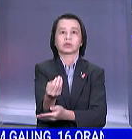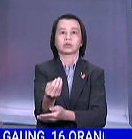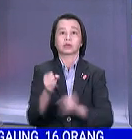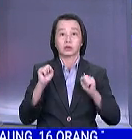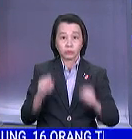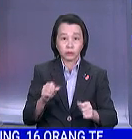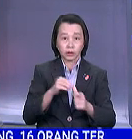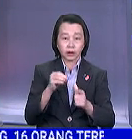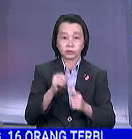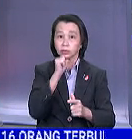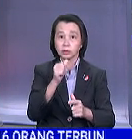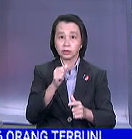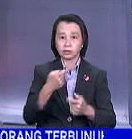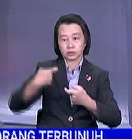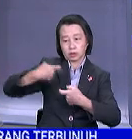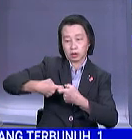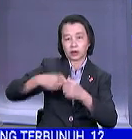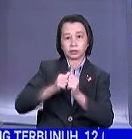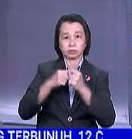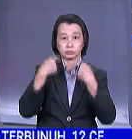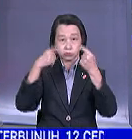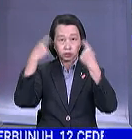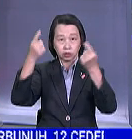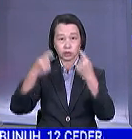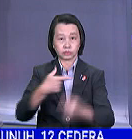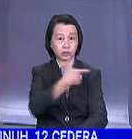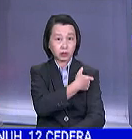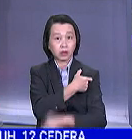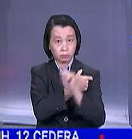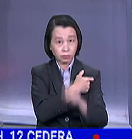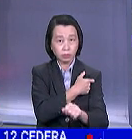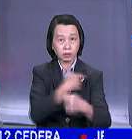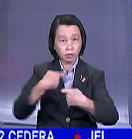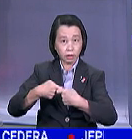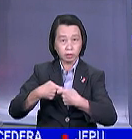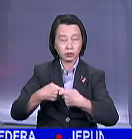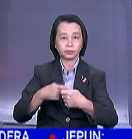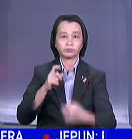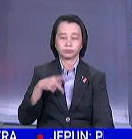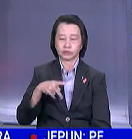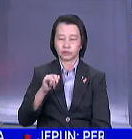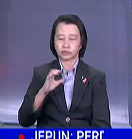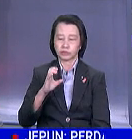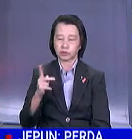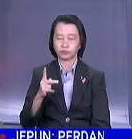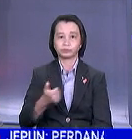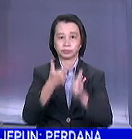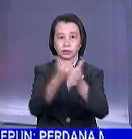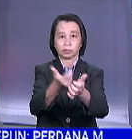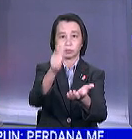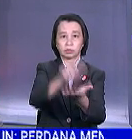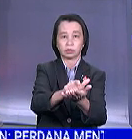atau tidak keadaan ini dikaitkan dengan kejayaan program imunisasi COVID-19 kebangsaan? Ikuti